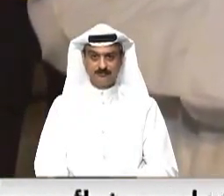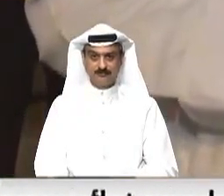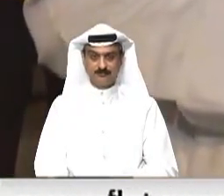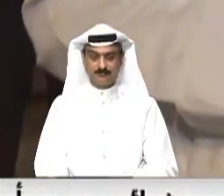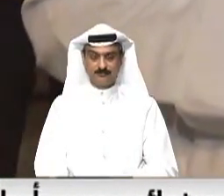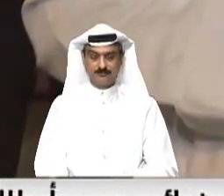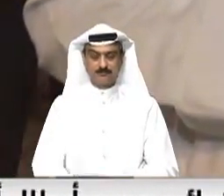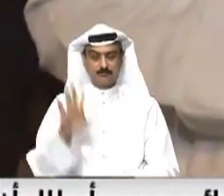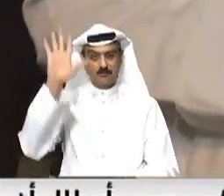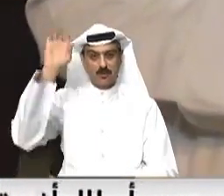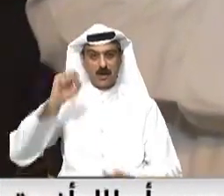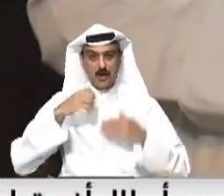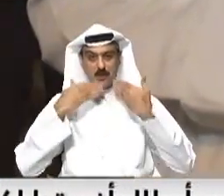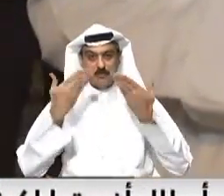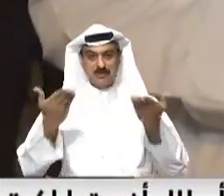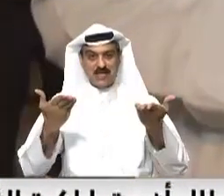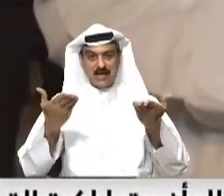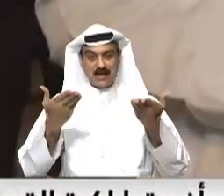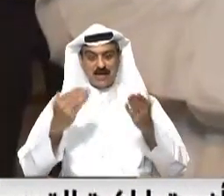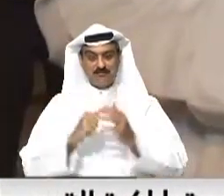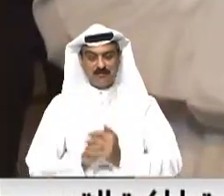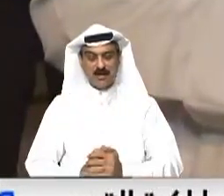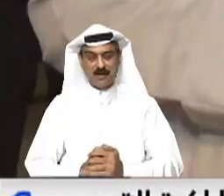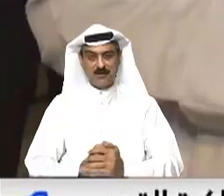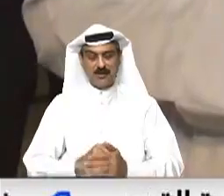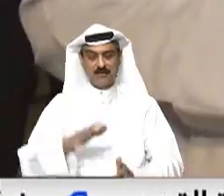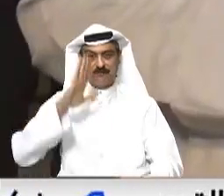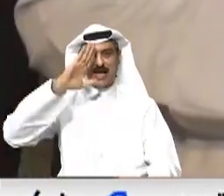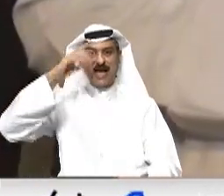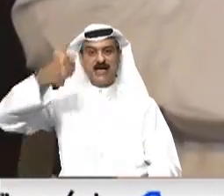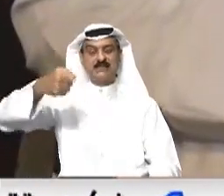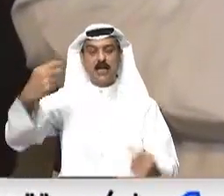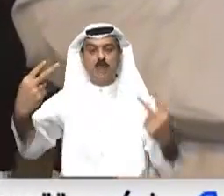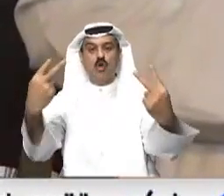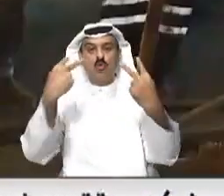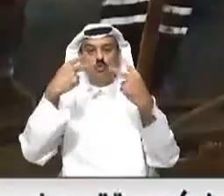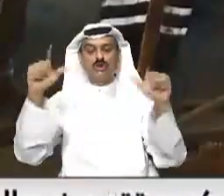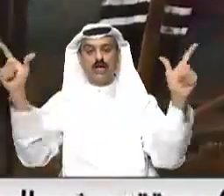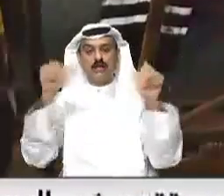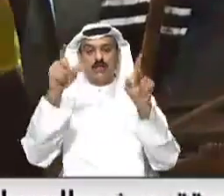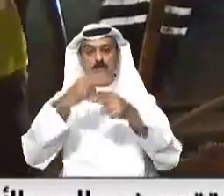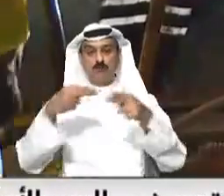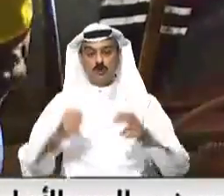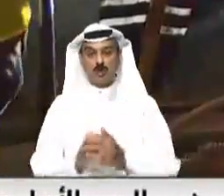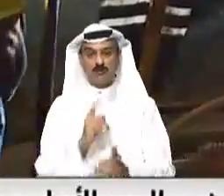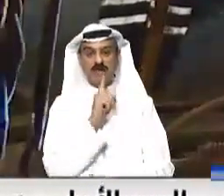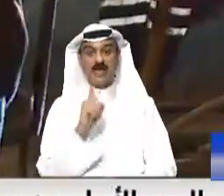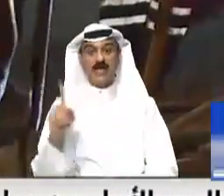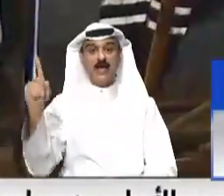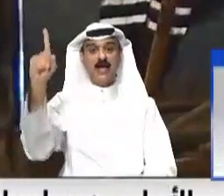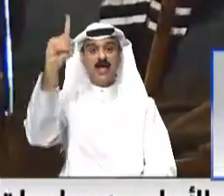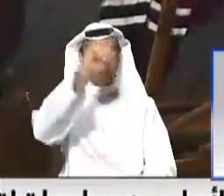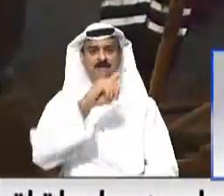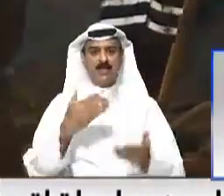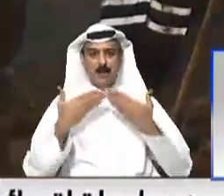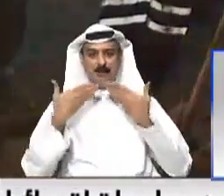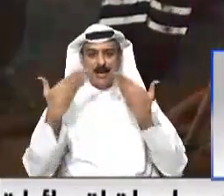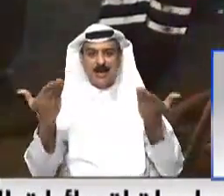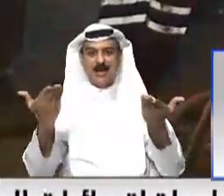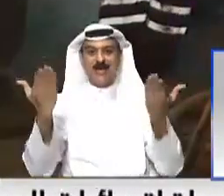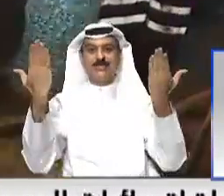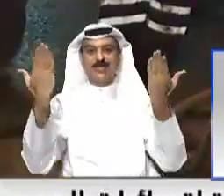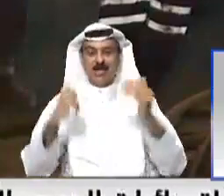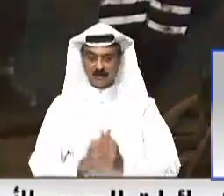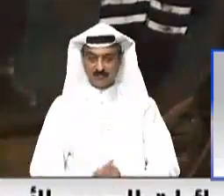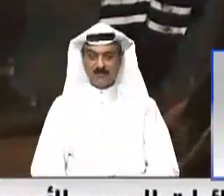مساء الخير زميلي رضا، تحية لكم والمشاهدي تلفزيون دولة الكويت، وكل عام وأنتم بخير. فعلا